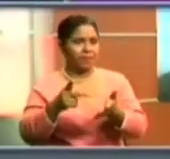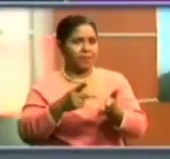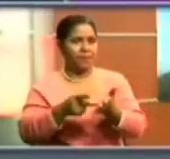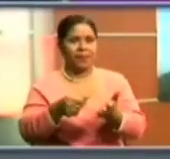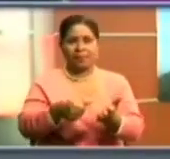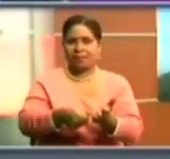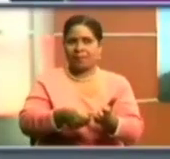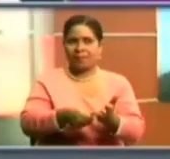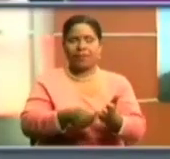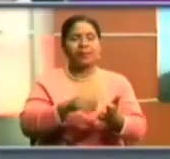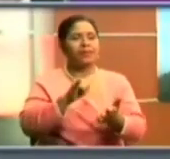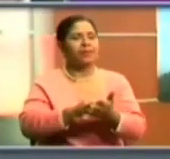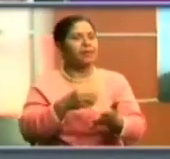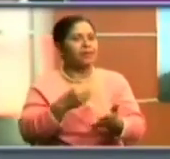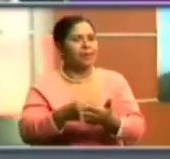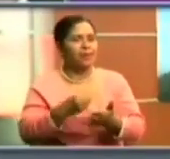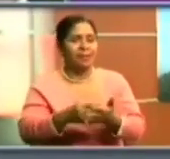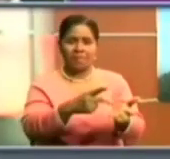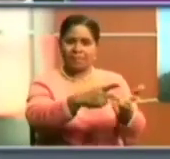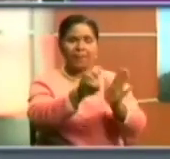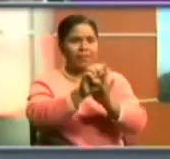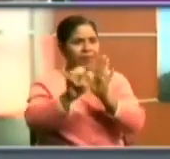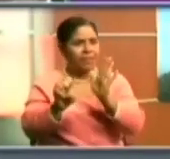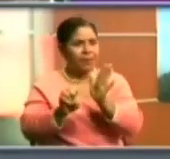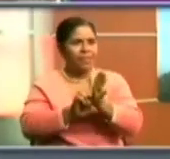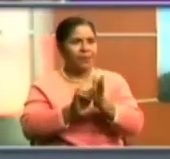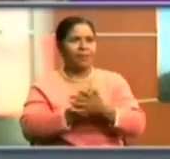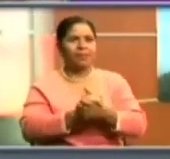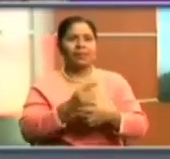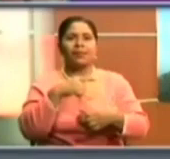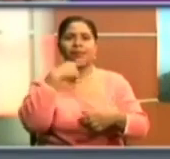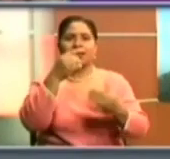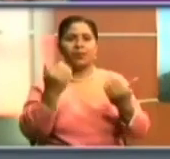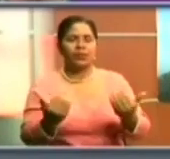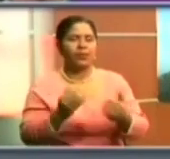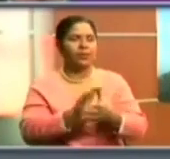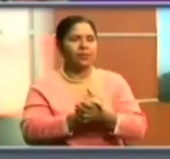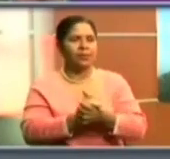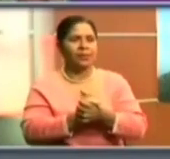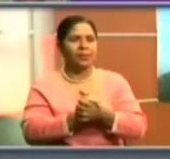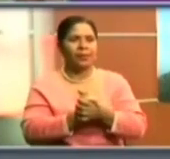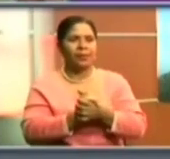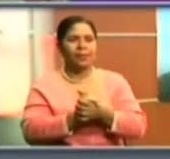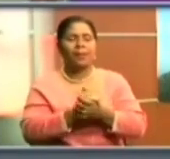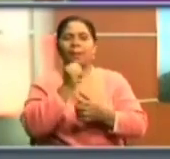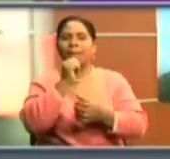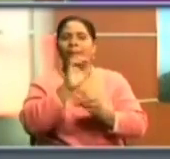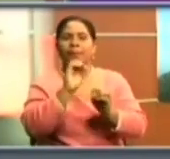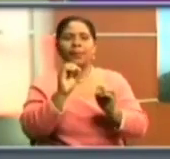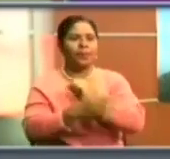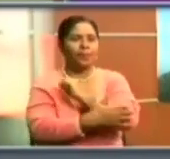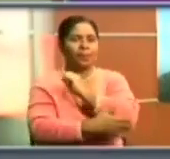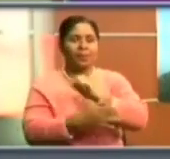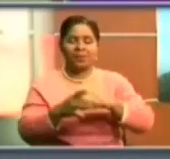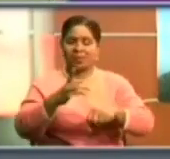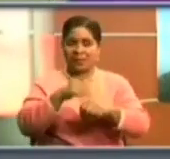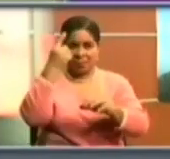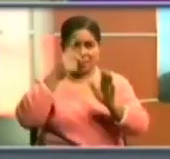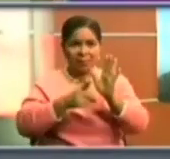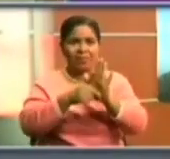impôt sur salaire que l'État paye. Et moi dit aujourd'hui hein. Pas grand pays sur la terre qui